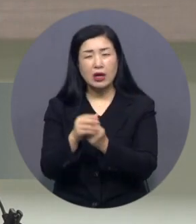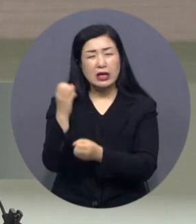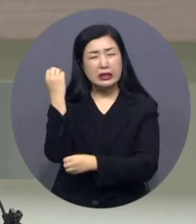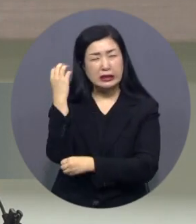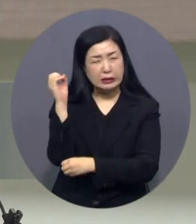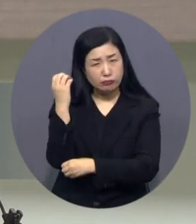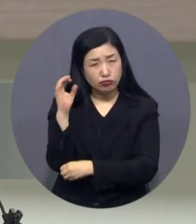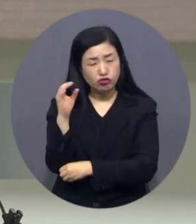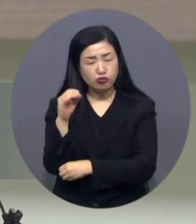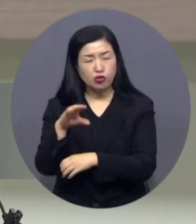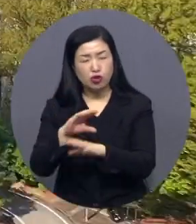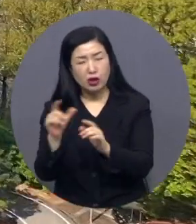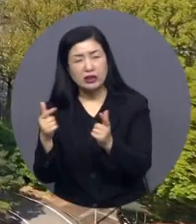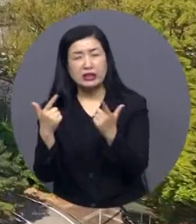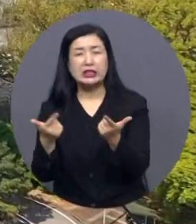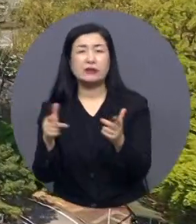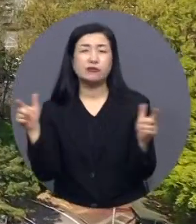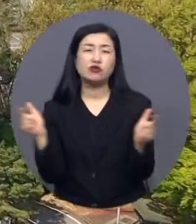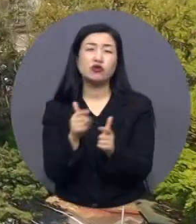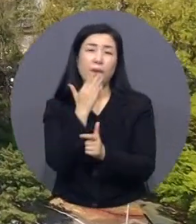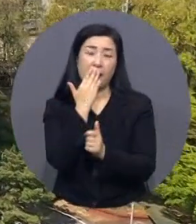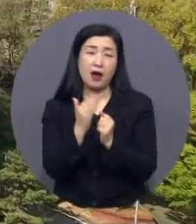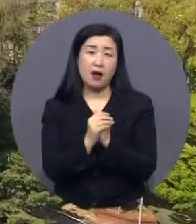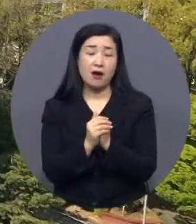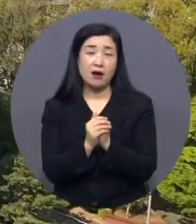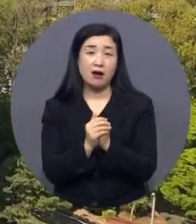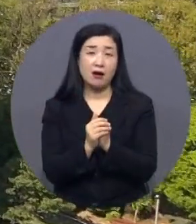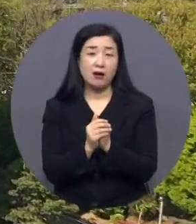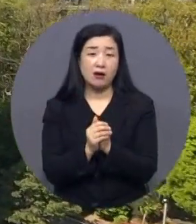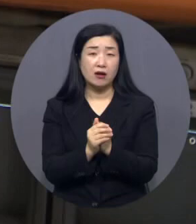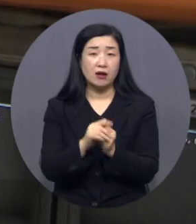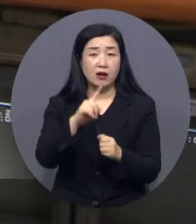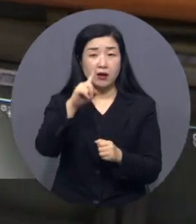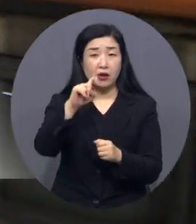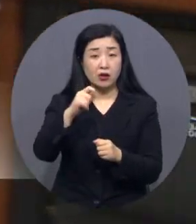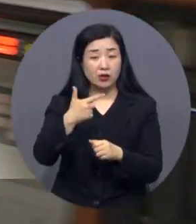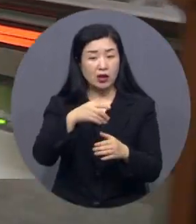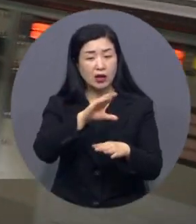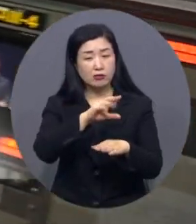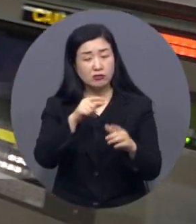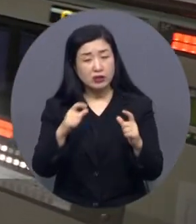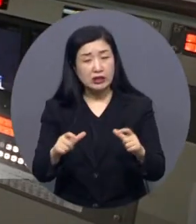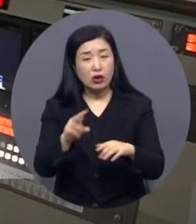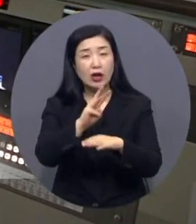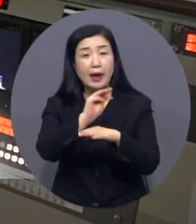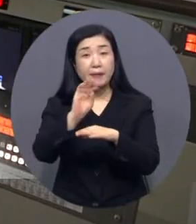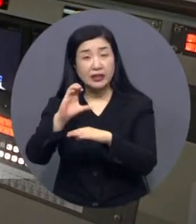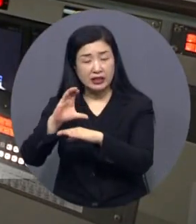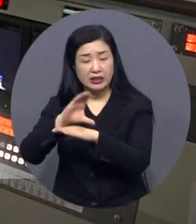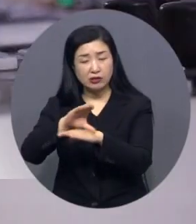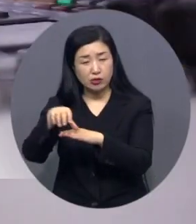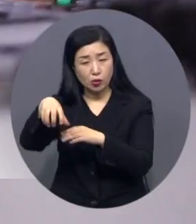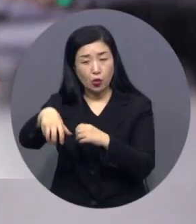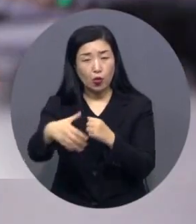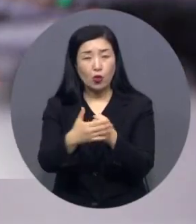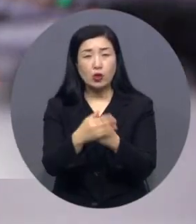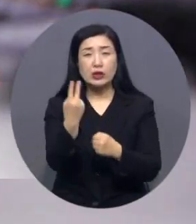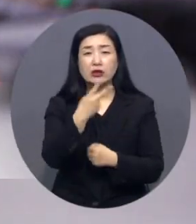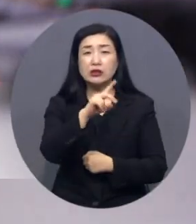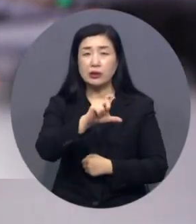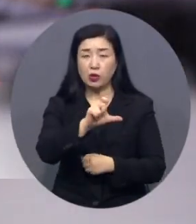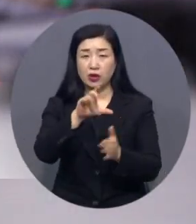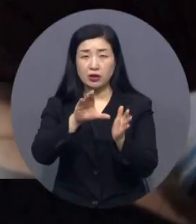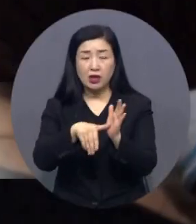많이 줄어들고 있는 게 사실이죠. 실제 전국 16개 지역 MBC의 자력 판매 광고 매출액은 지난